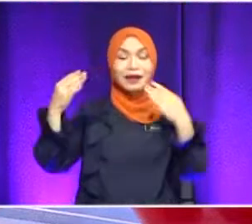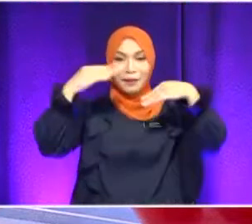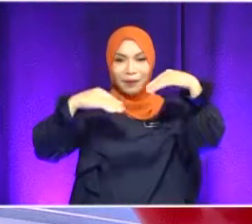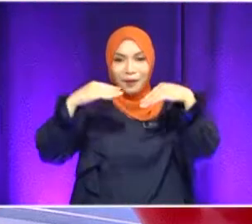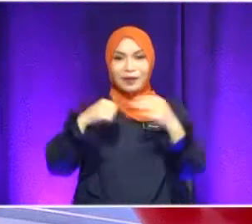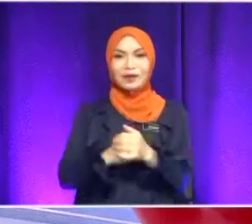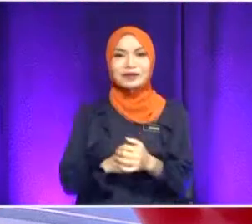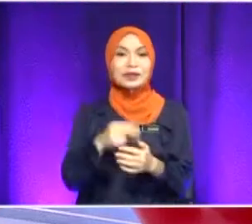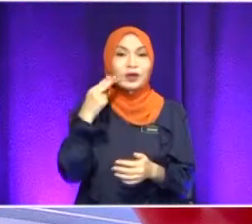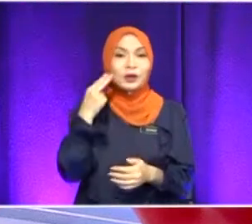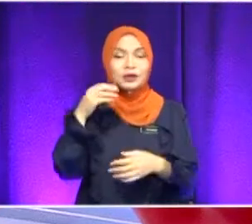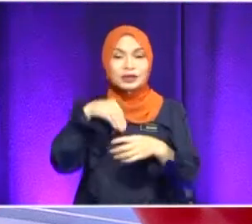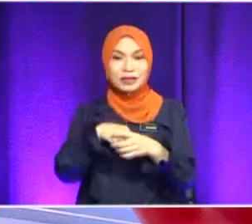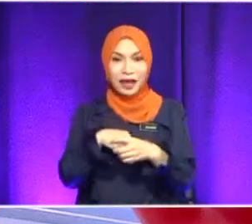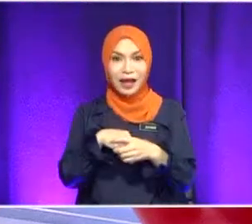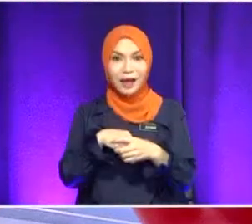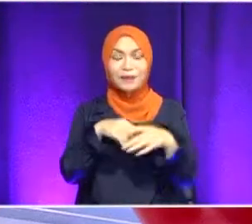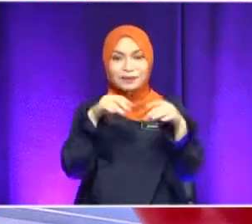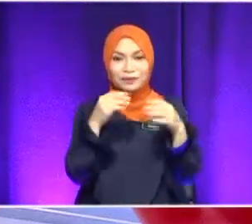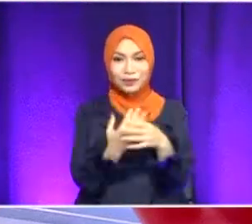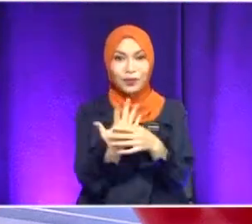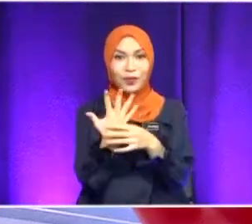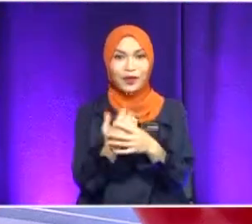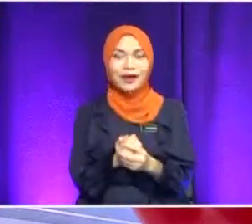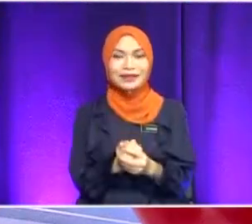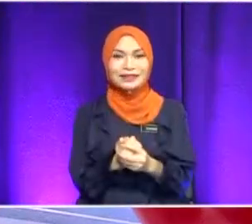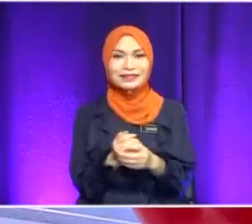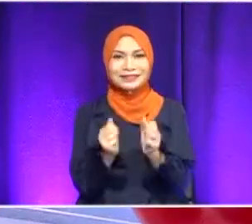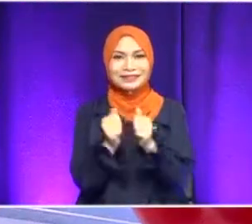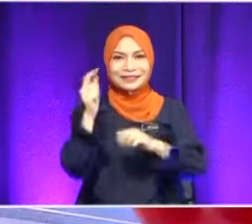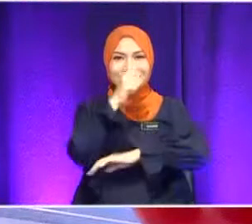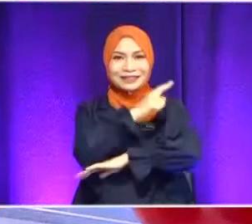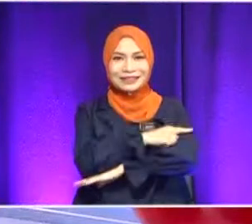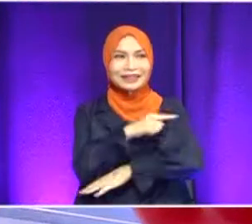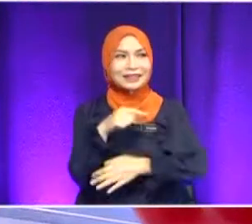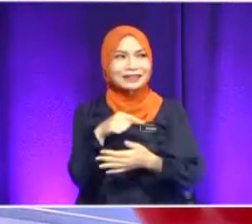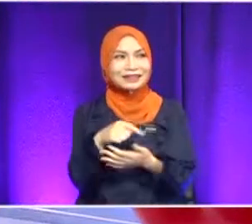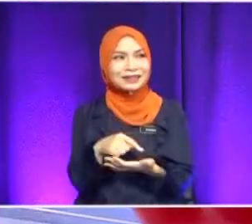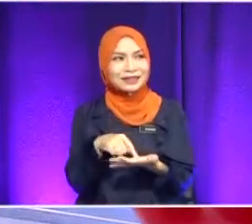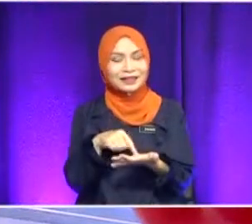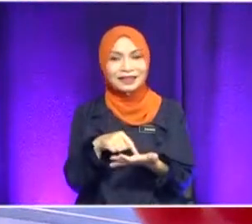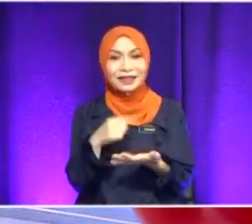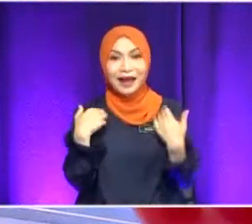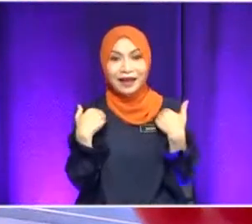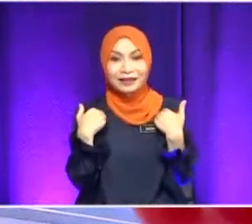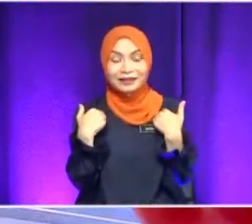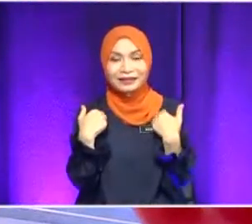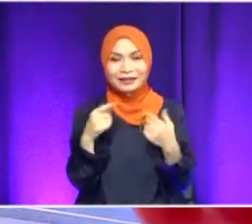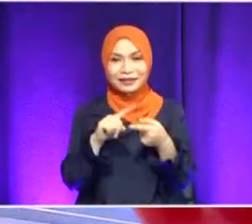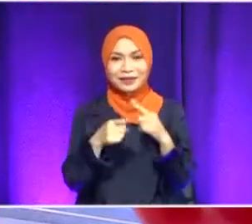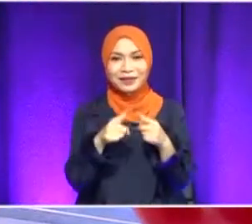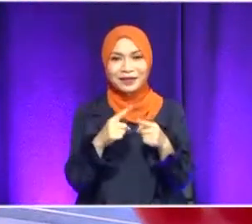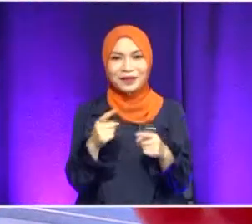tumbuhan Hari ini saya juga ditemani oleh kawan-kawan saya di Google Maps dari SMK icome Lake